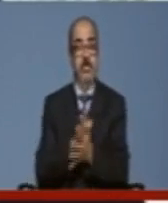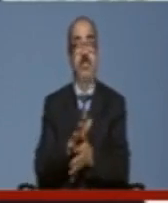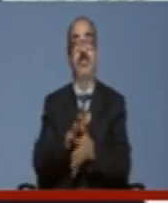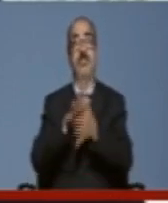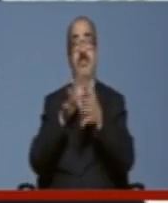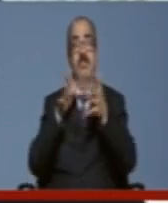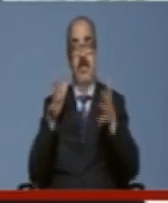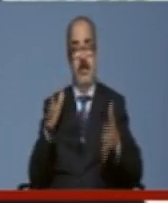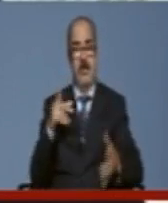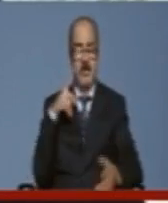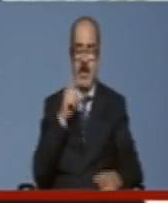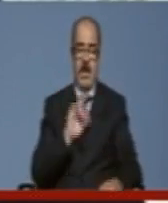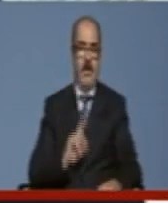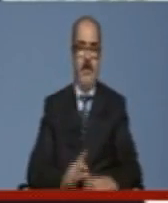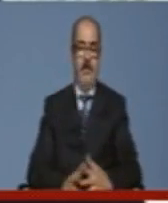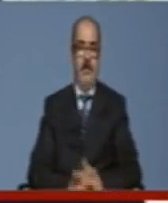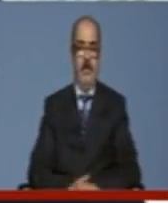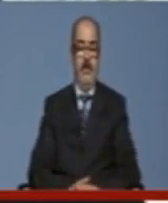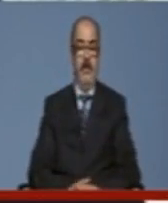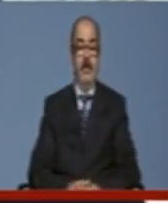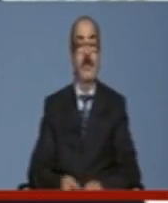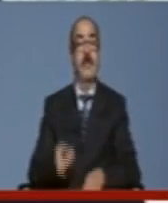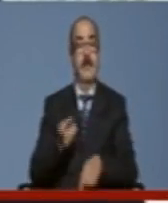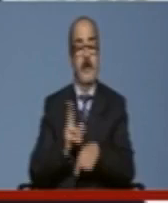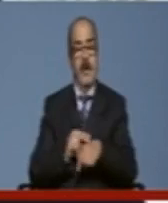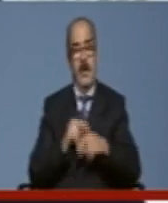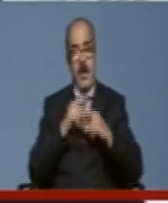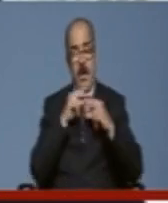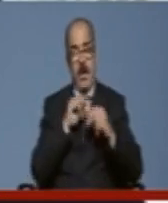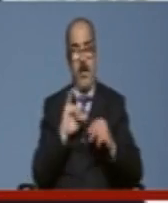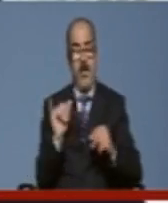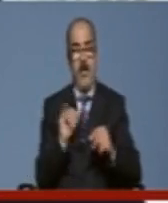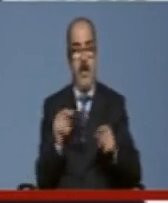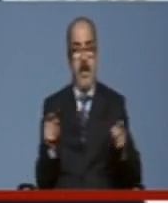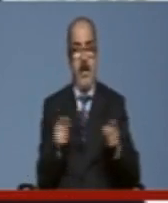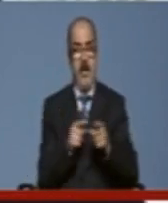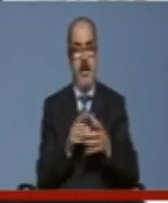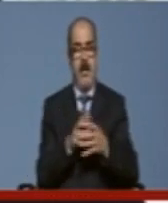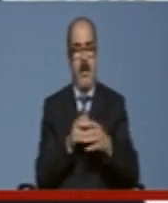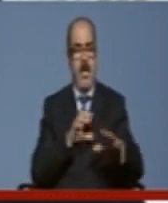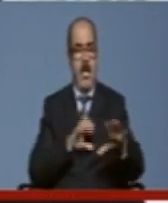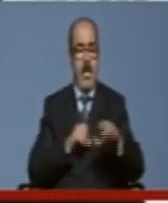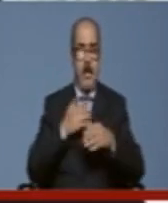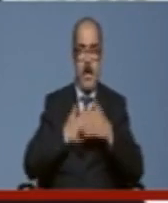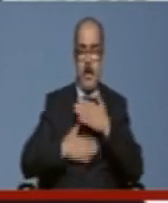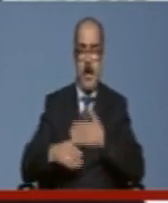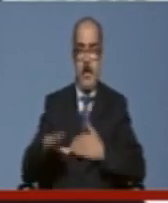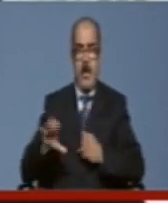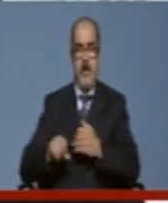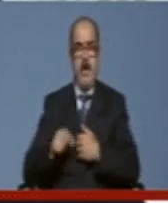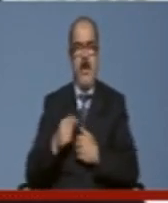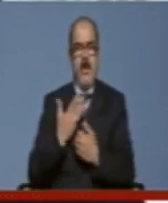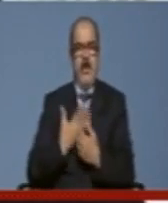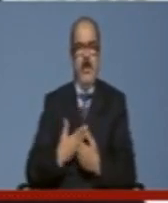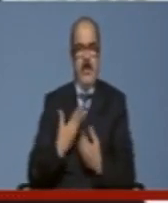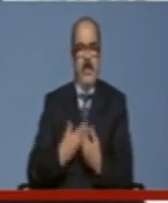في منطقتنا. أيضا تكلمنا على أهمية احتواء وتهدئة